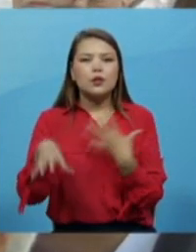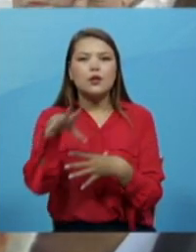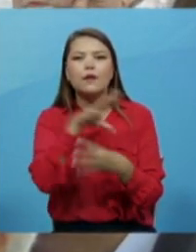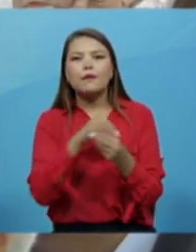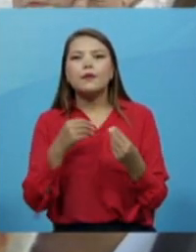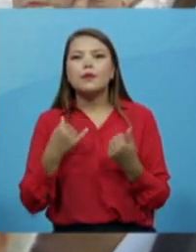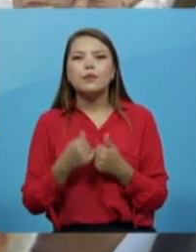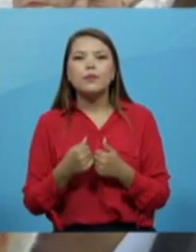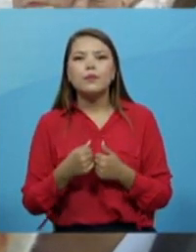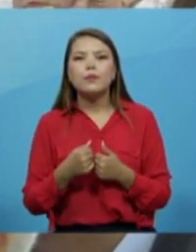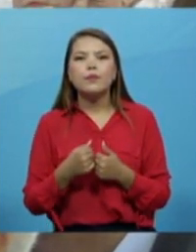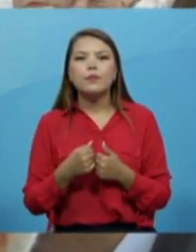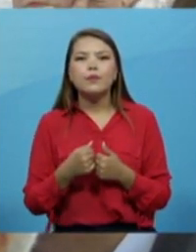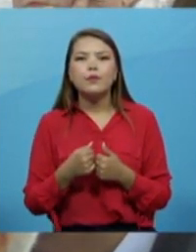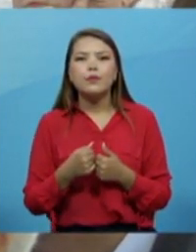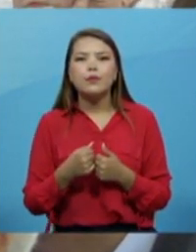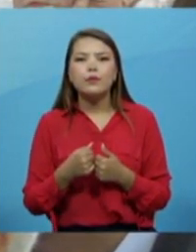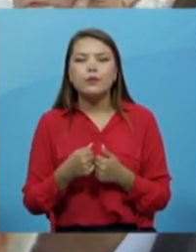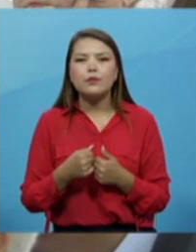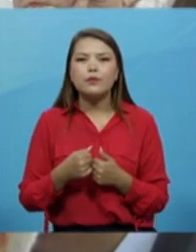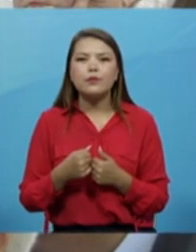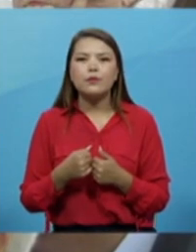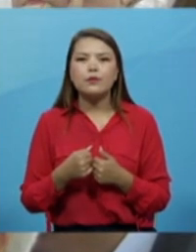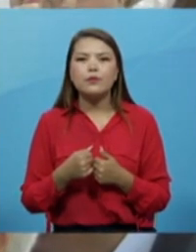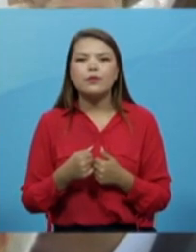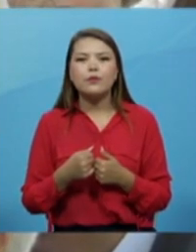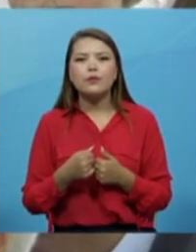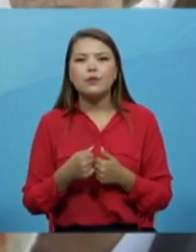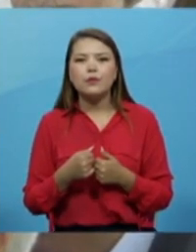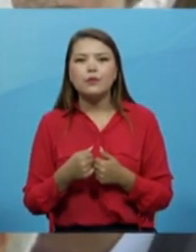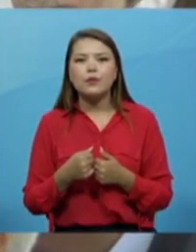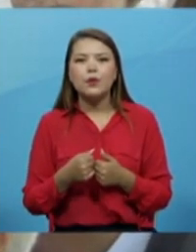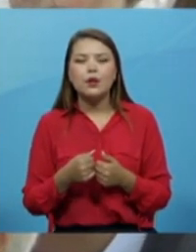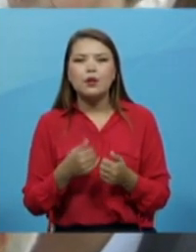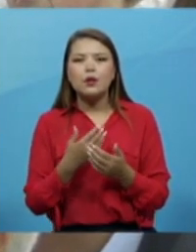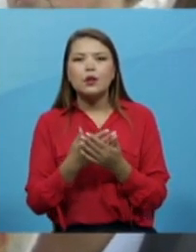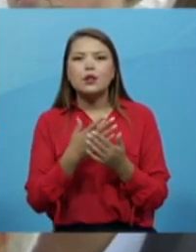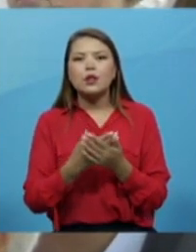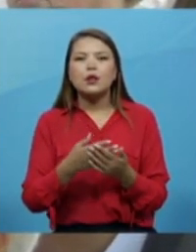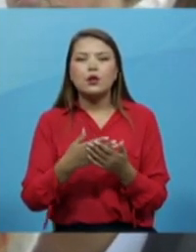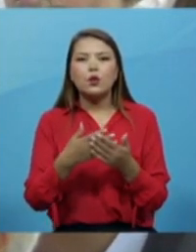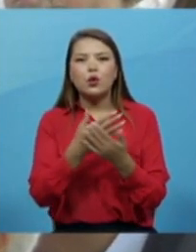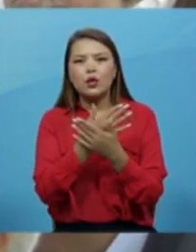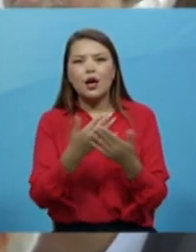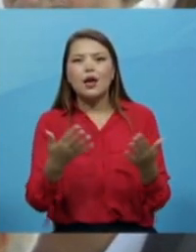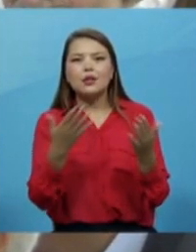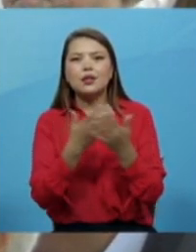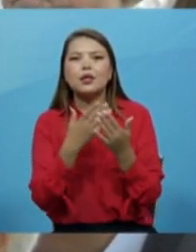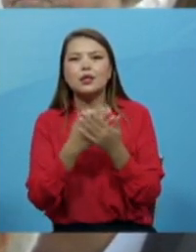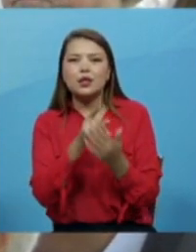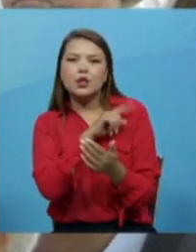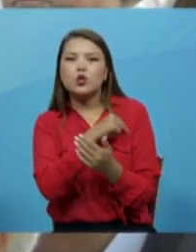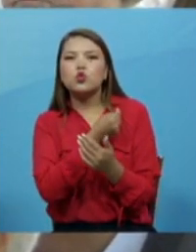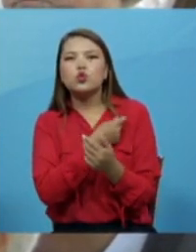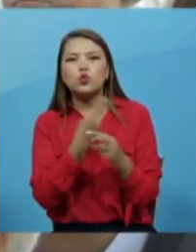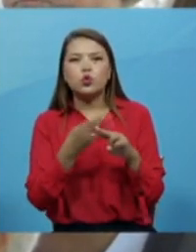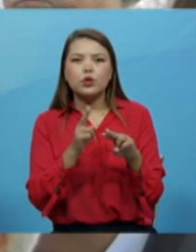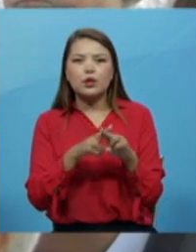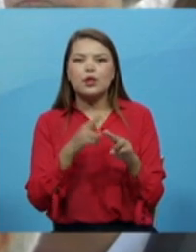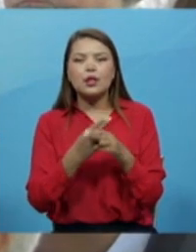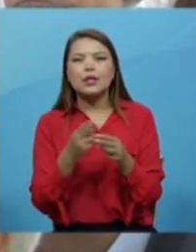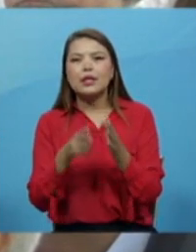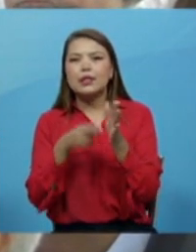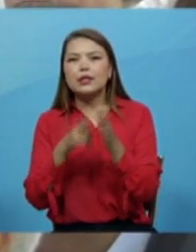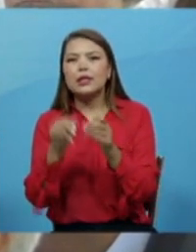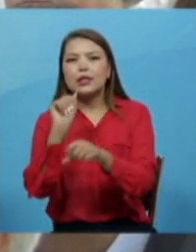станцияға бізге штатты 13 адамға дейін қысқартып тастады. Оның ішінде 13 адамның керегі дежурный по станция деген, оның дежурный по станция